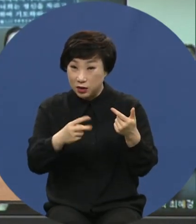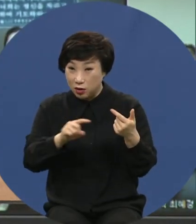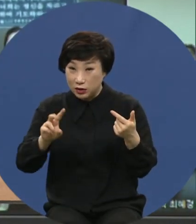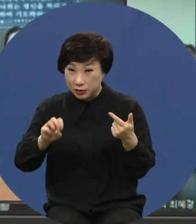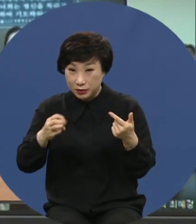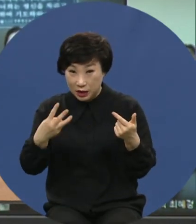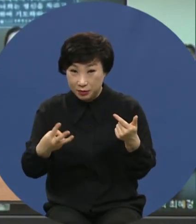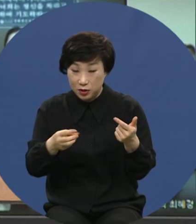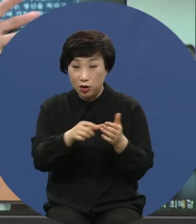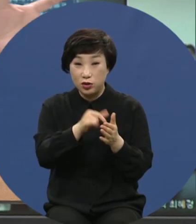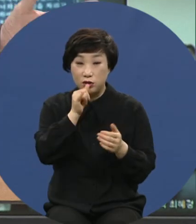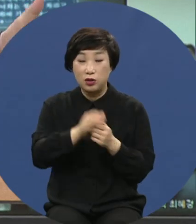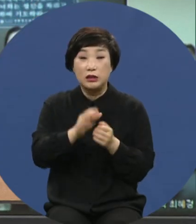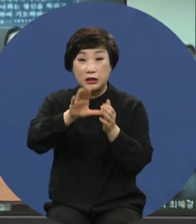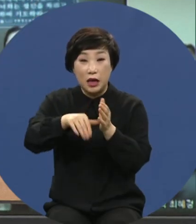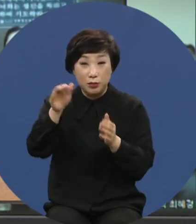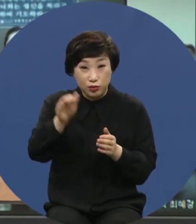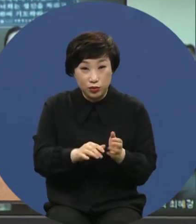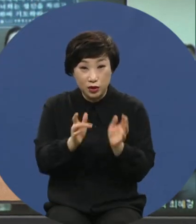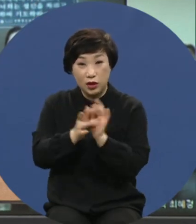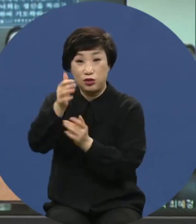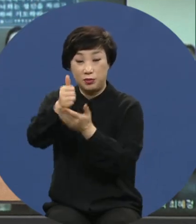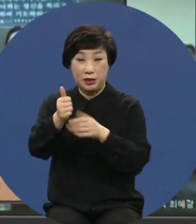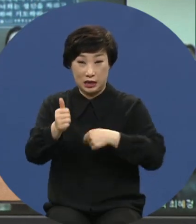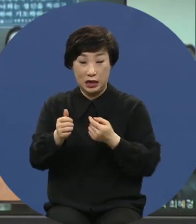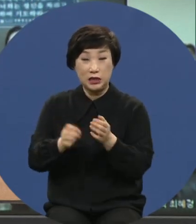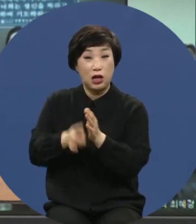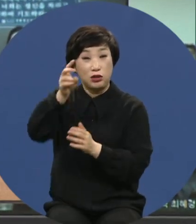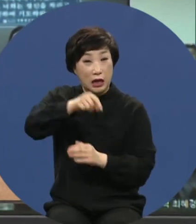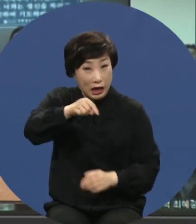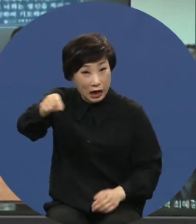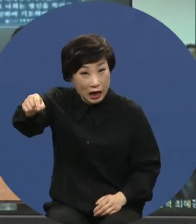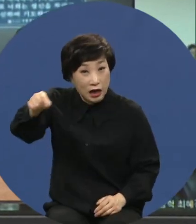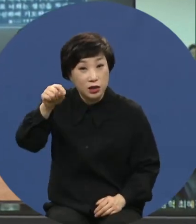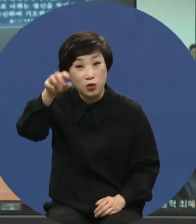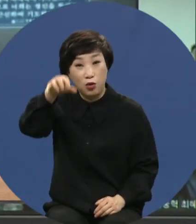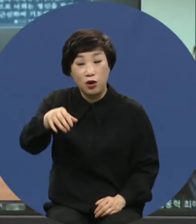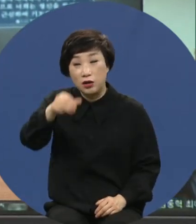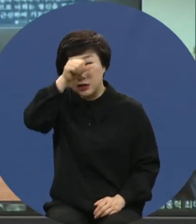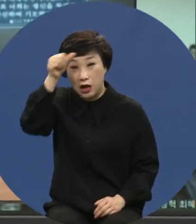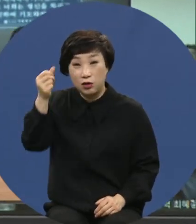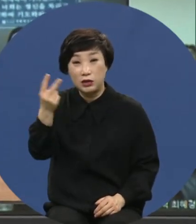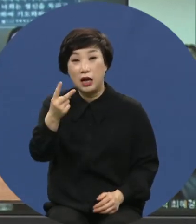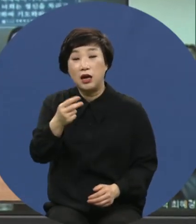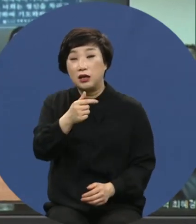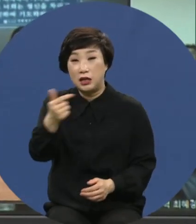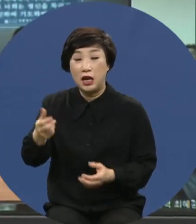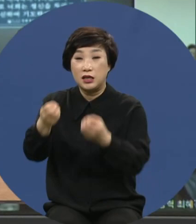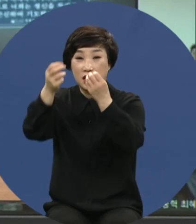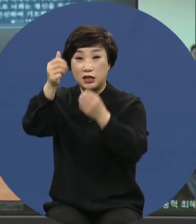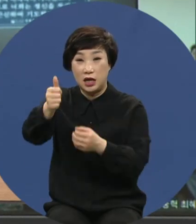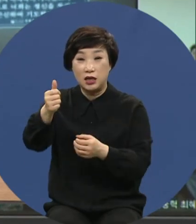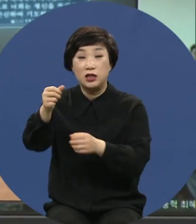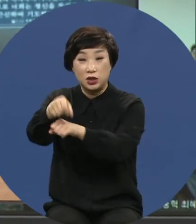23절에 이때로부터 예수께서 자기가 예루살렘에 올라가 장들과